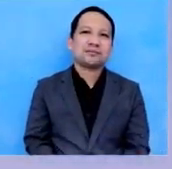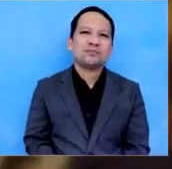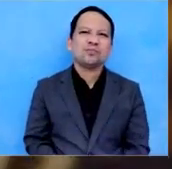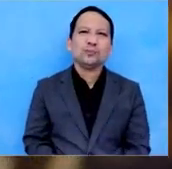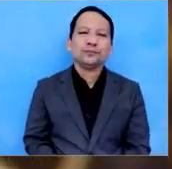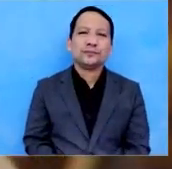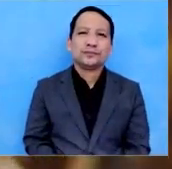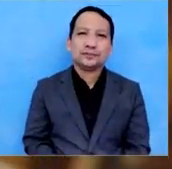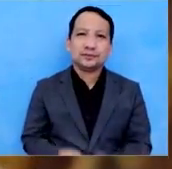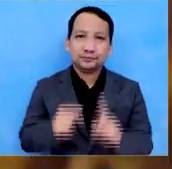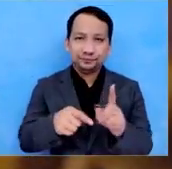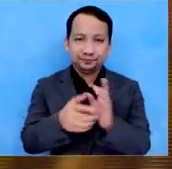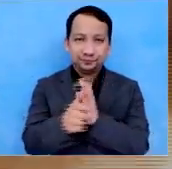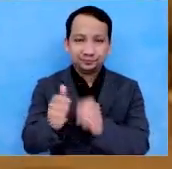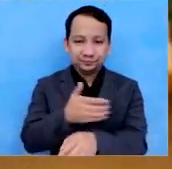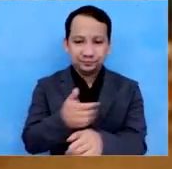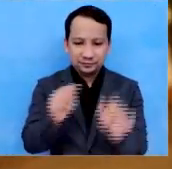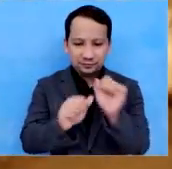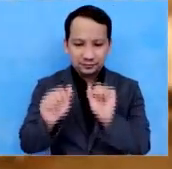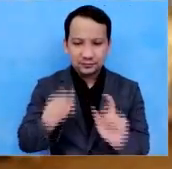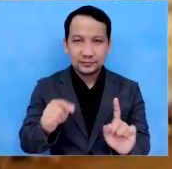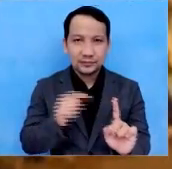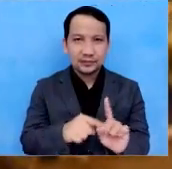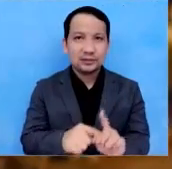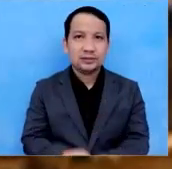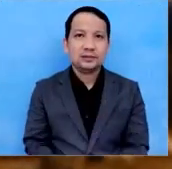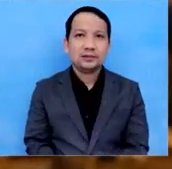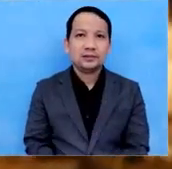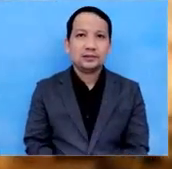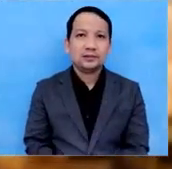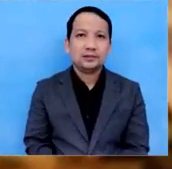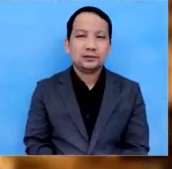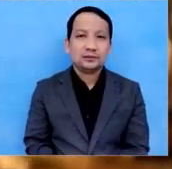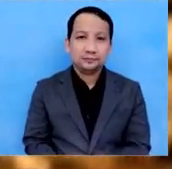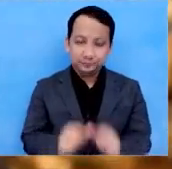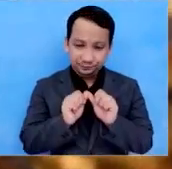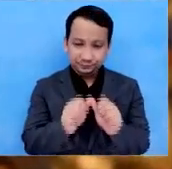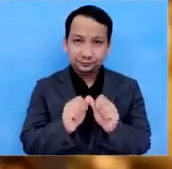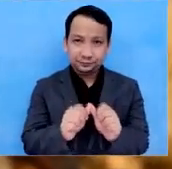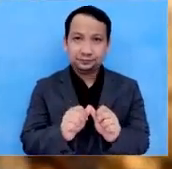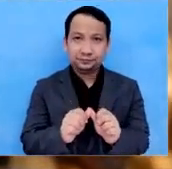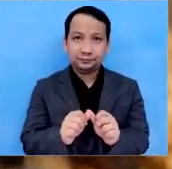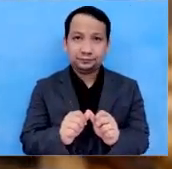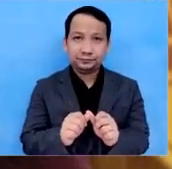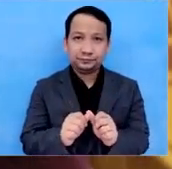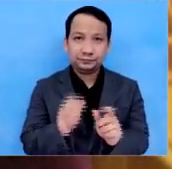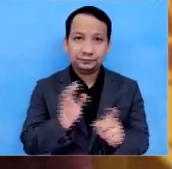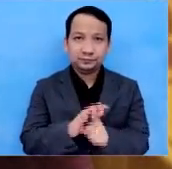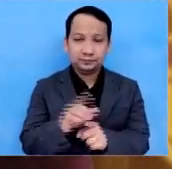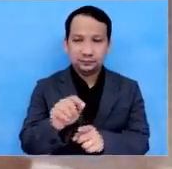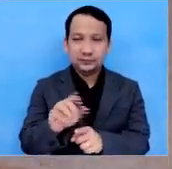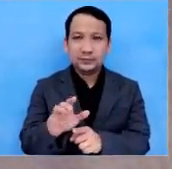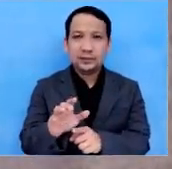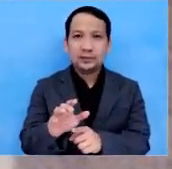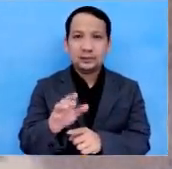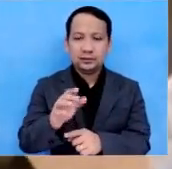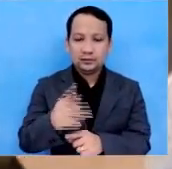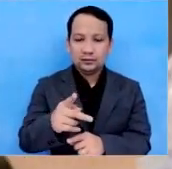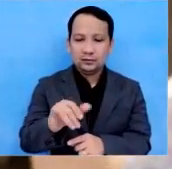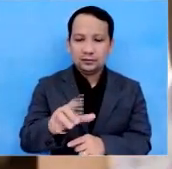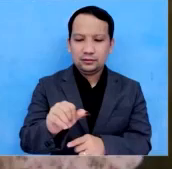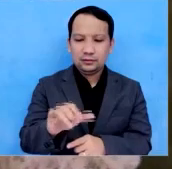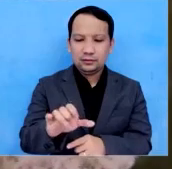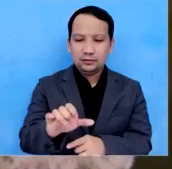Ang talented singer-actress na ito, sinusubaybayan na rin sa hit kapatid sitcom na Kalye Queens.